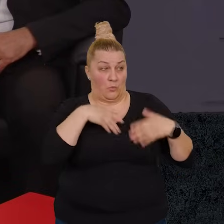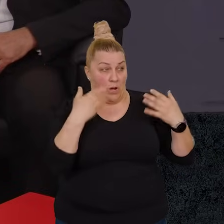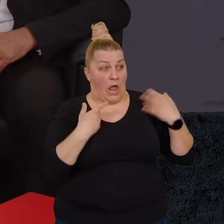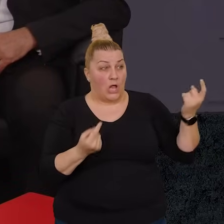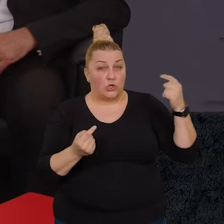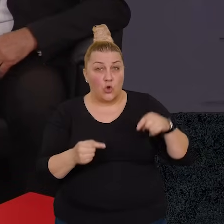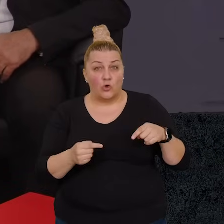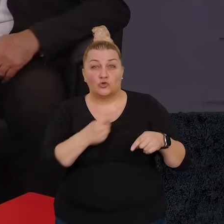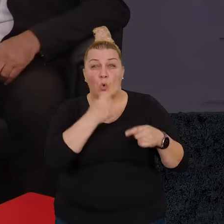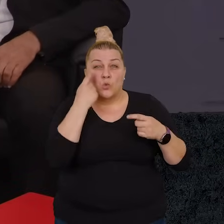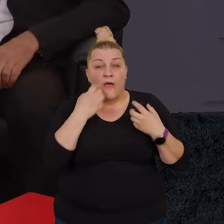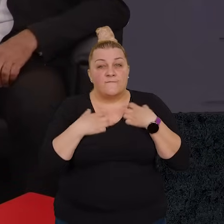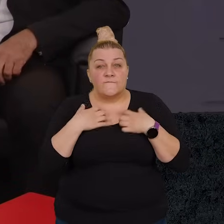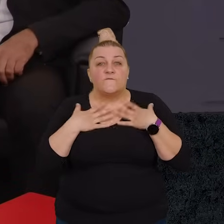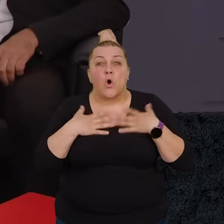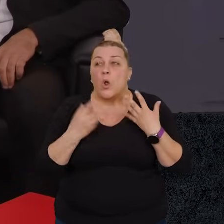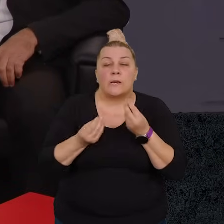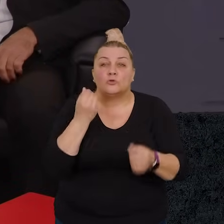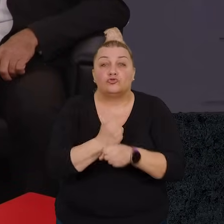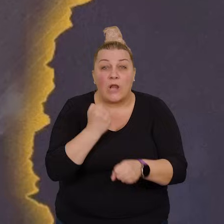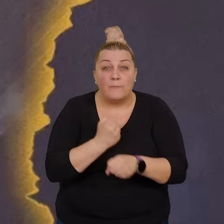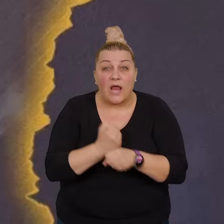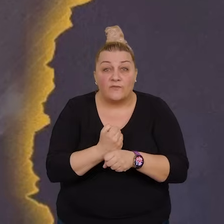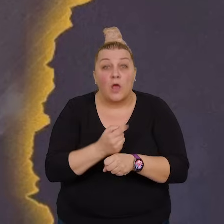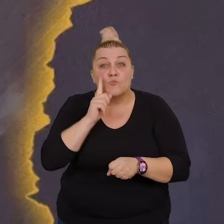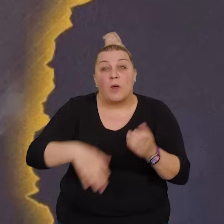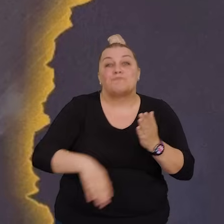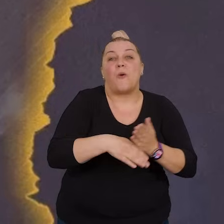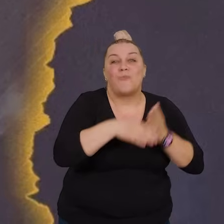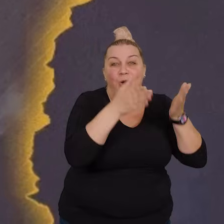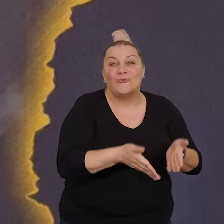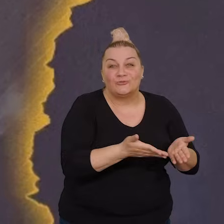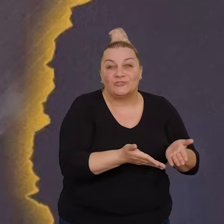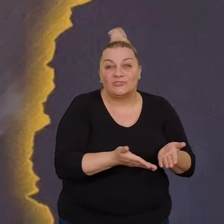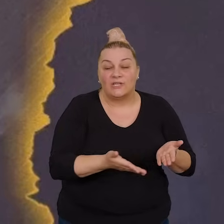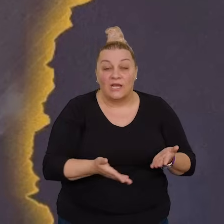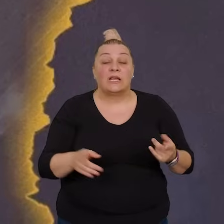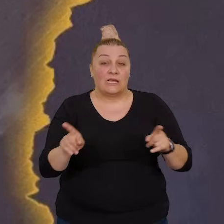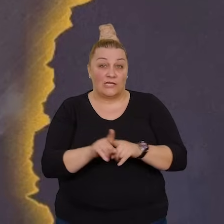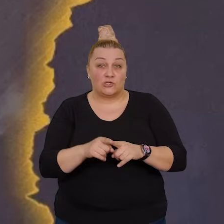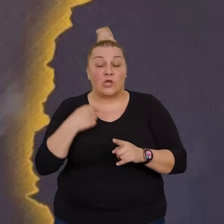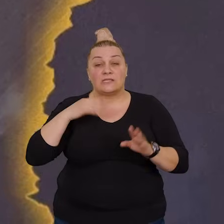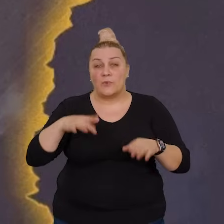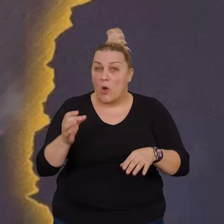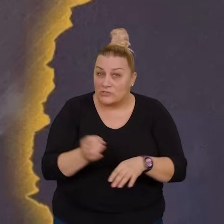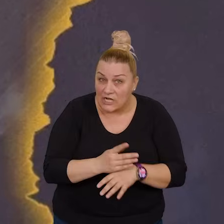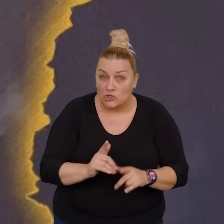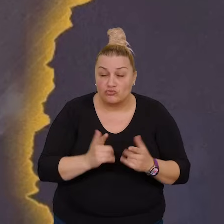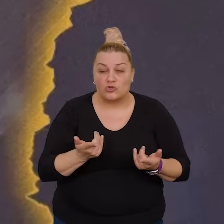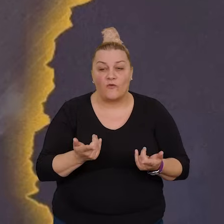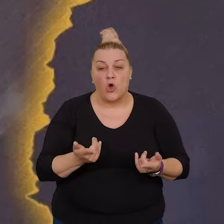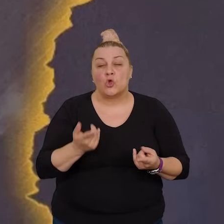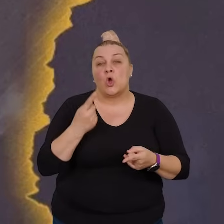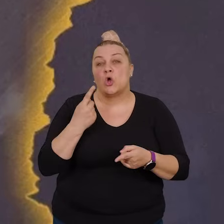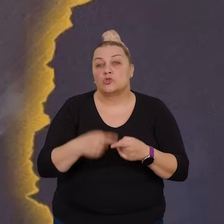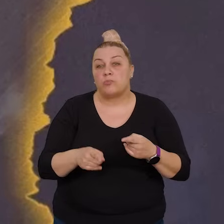čim očima vidite strast za nešto hoće napraviti, da ima smisla, onda pomognete. I tako, ja sam imao i sreće u životu jako mnogo, zato